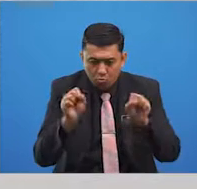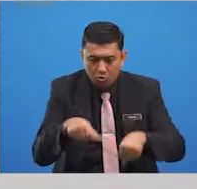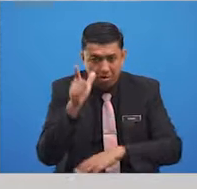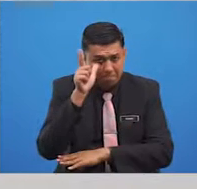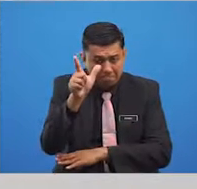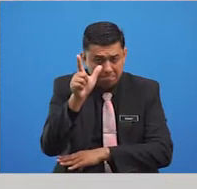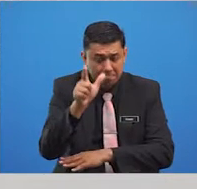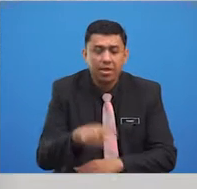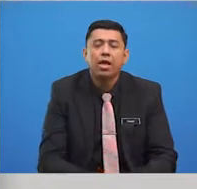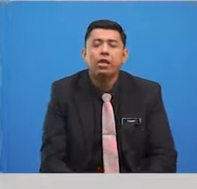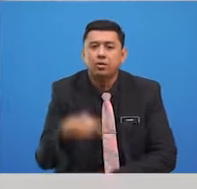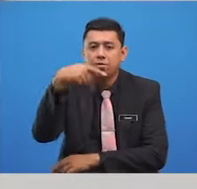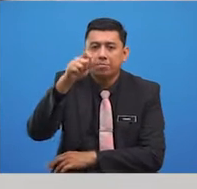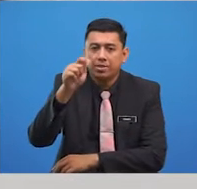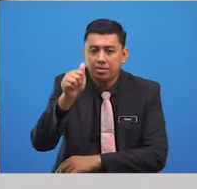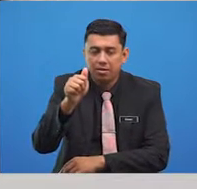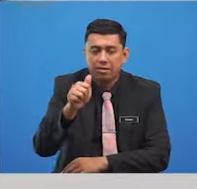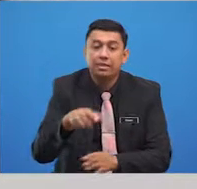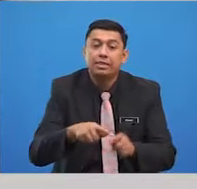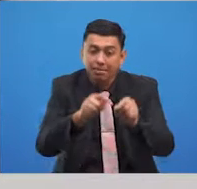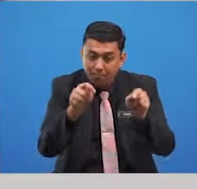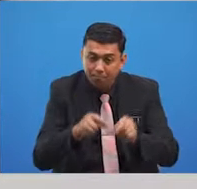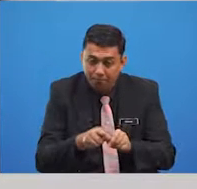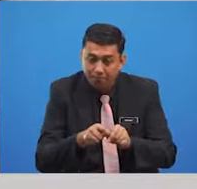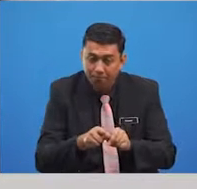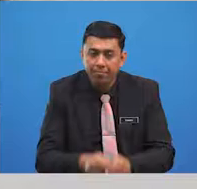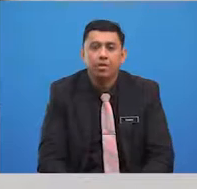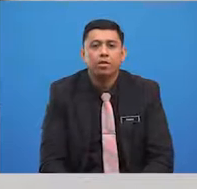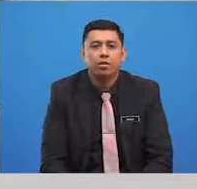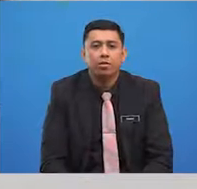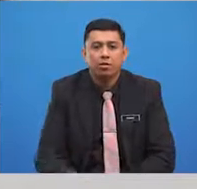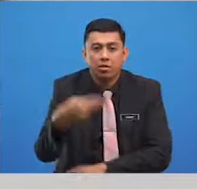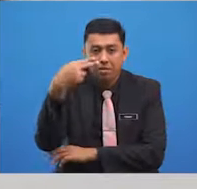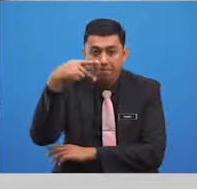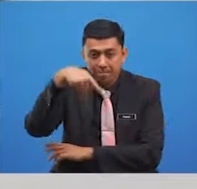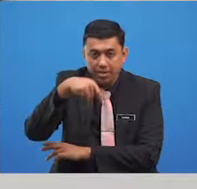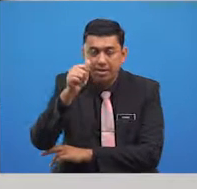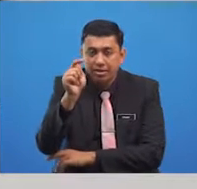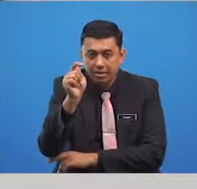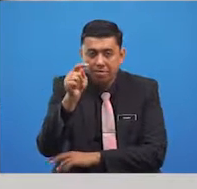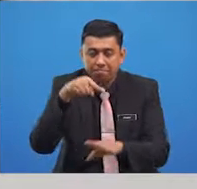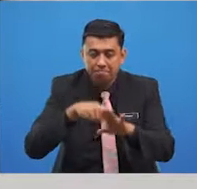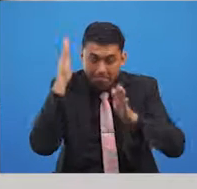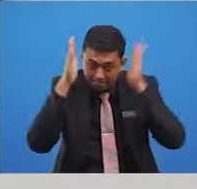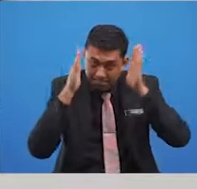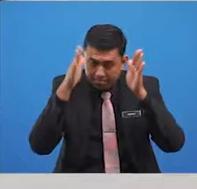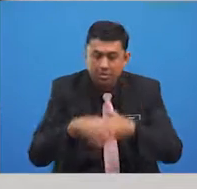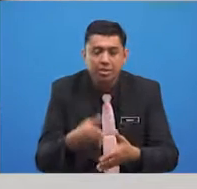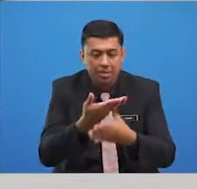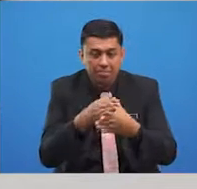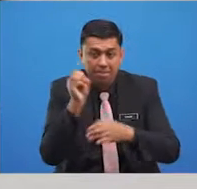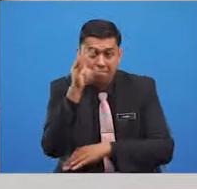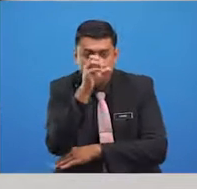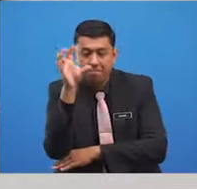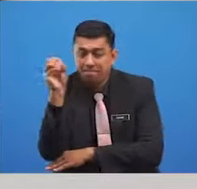melihat paparan peta yang menunjukkan lokasi hutan paya air tawar di Malaysia. Bahagian yang